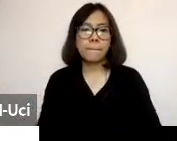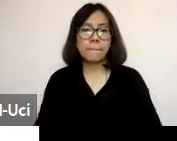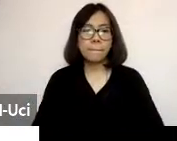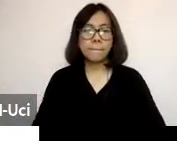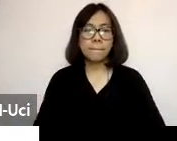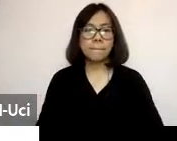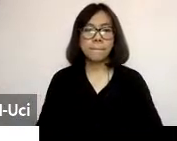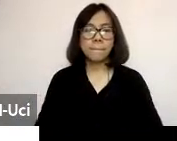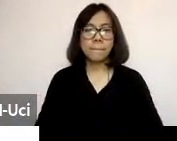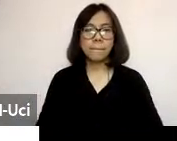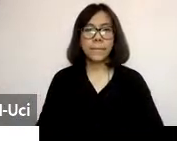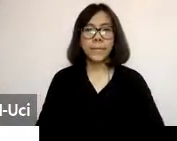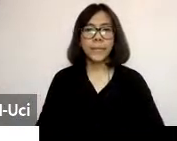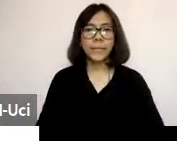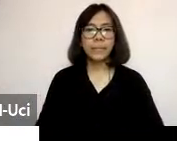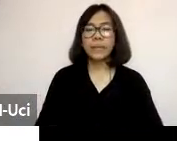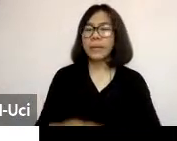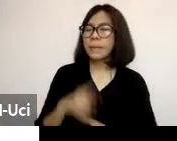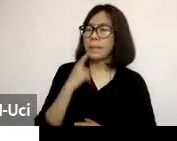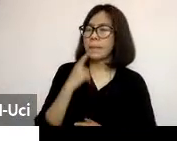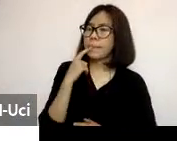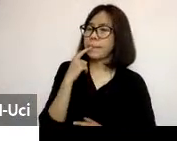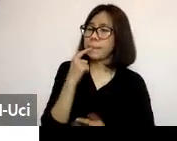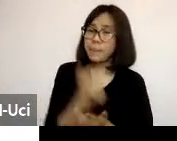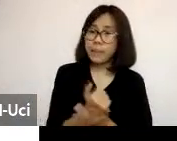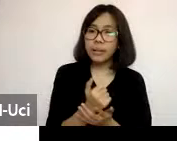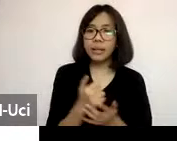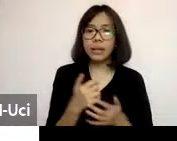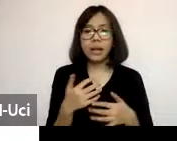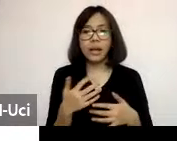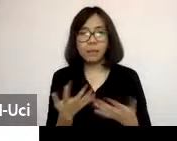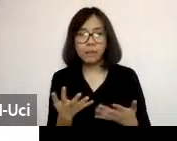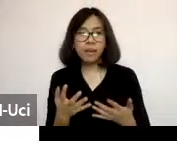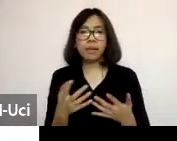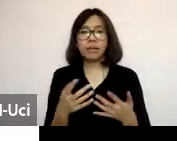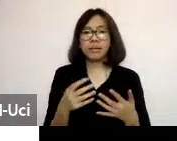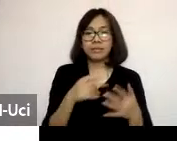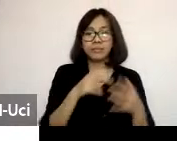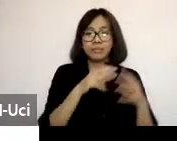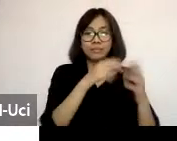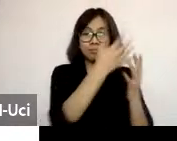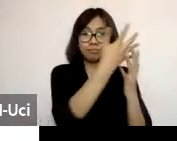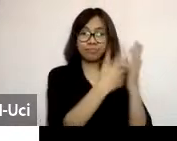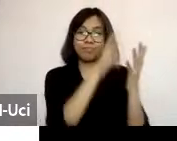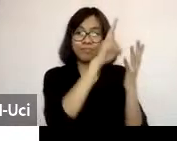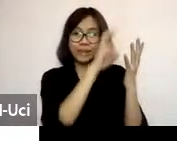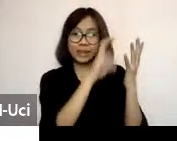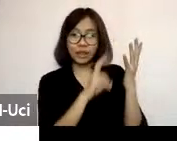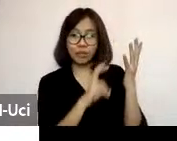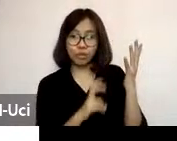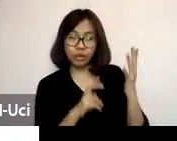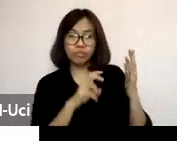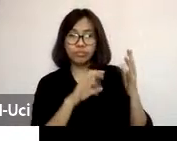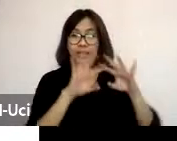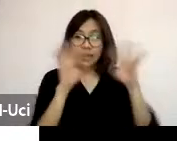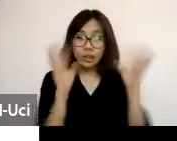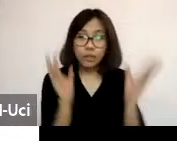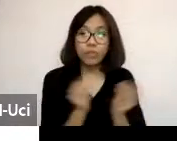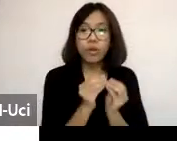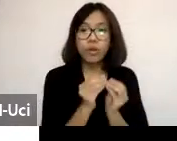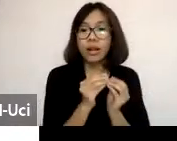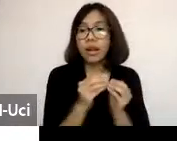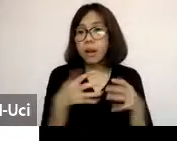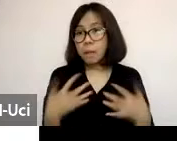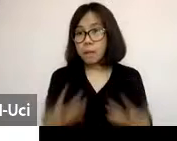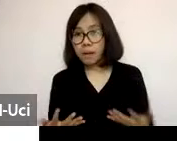Trump yang terpenting mulut saya kesimpulan dari kajian yang ada yang tapi disampaikan dan juga empirik